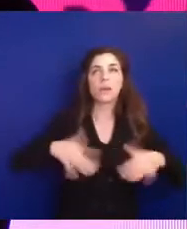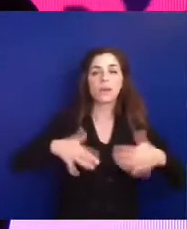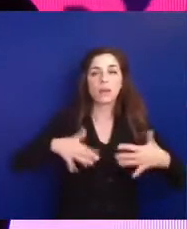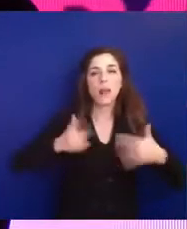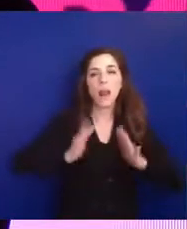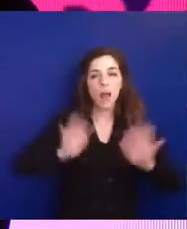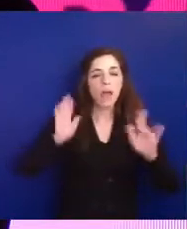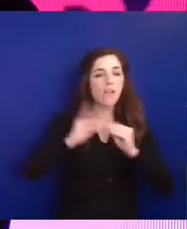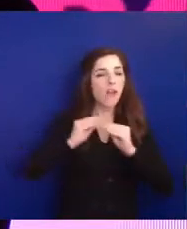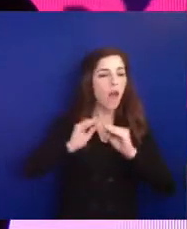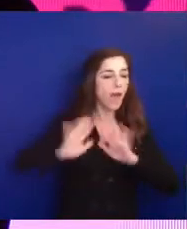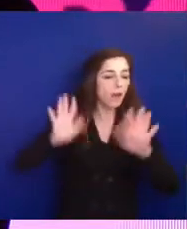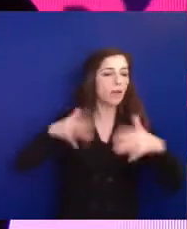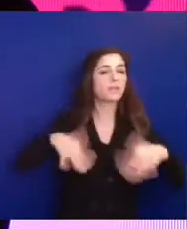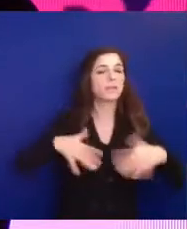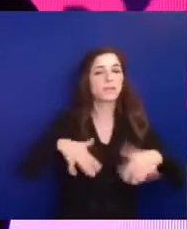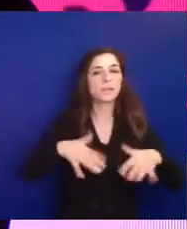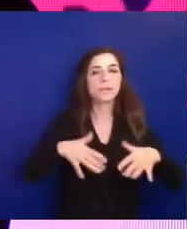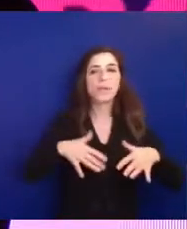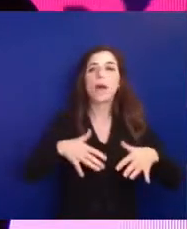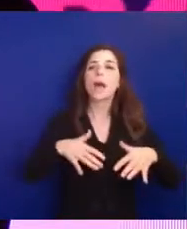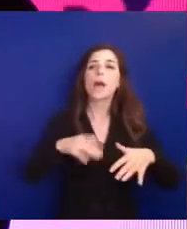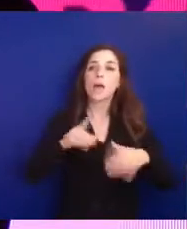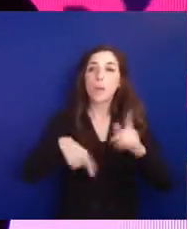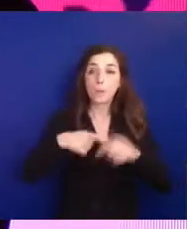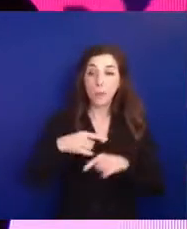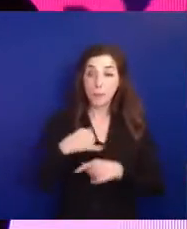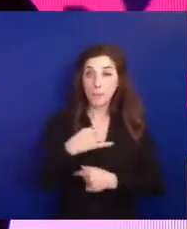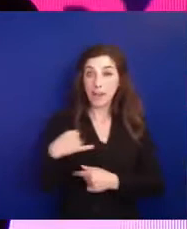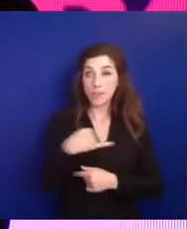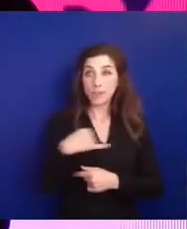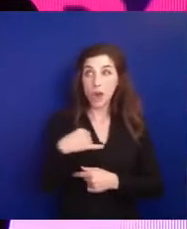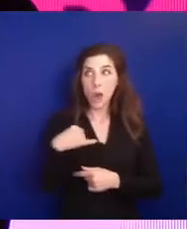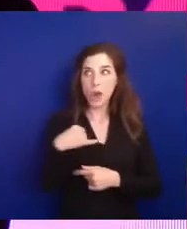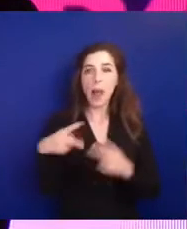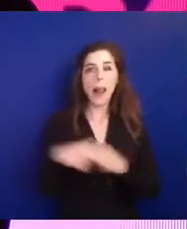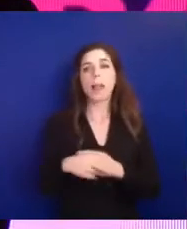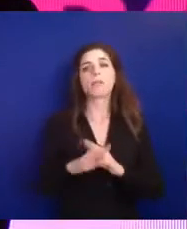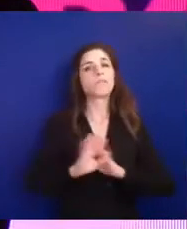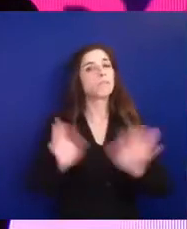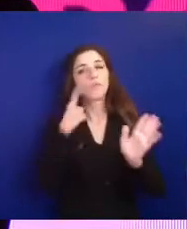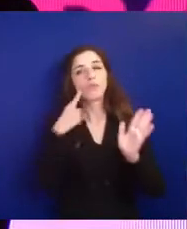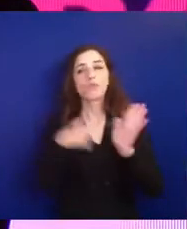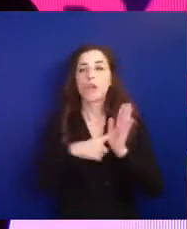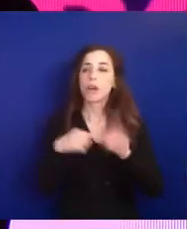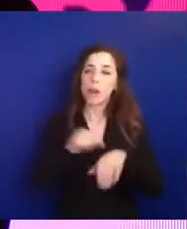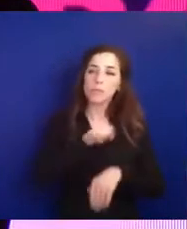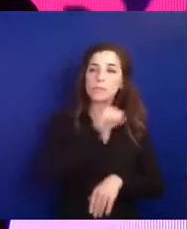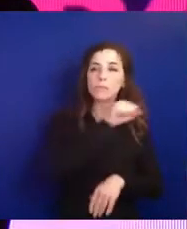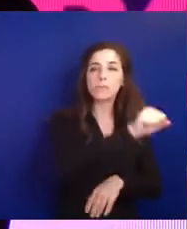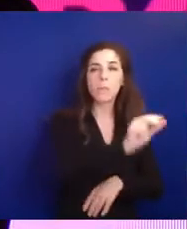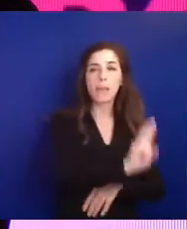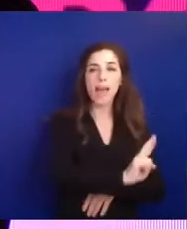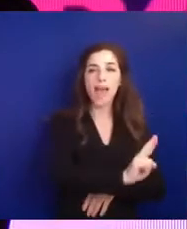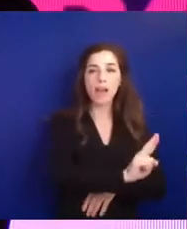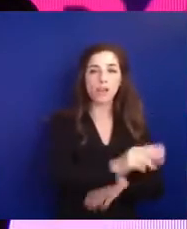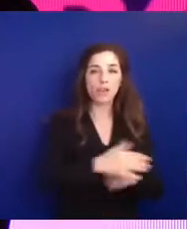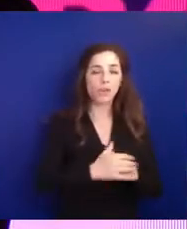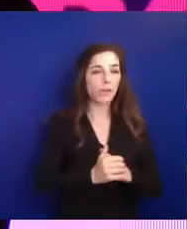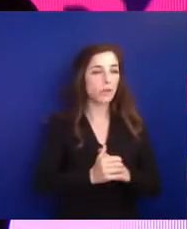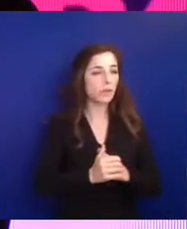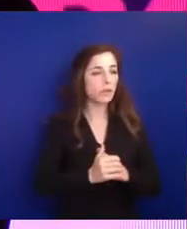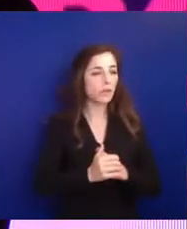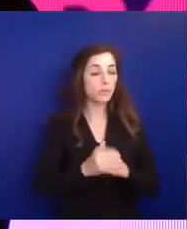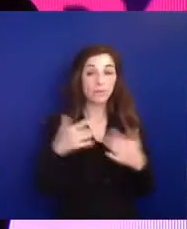la fine anche con me dopo circa mezz'ora mi riportò nel bagno si era tenuto i nostri vestiti